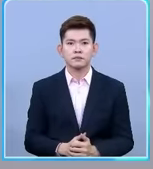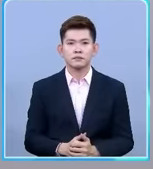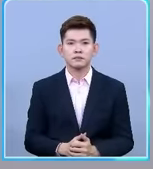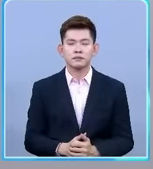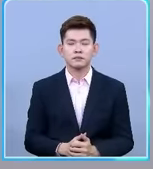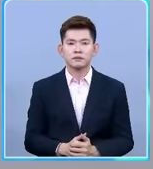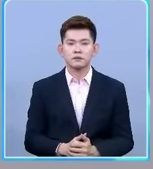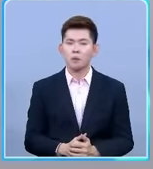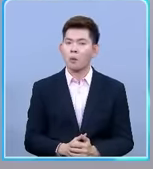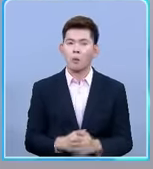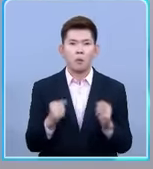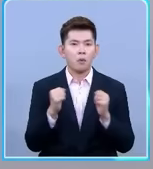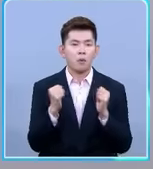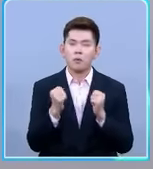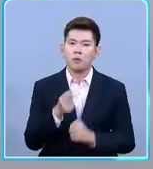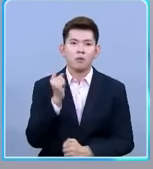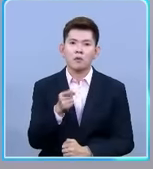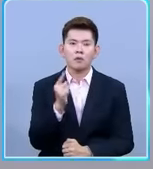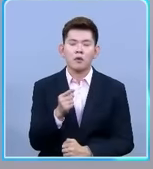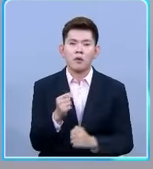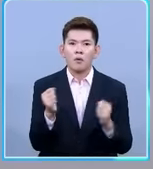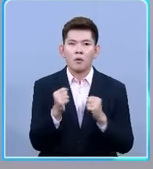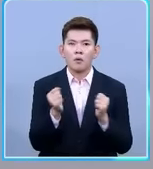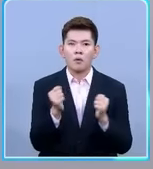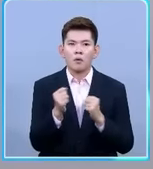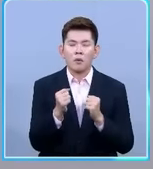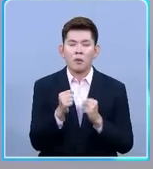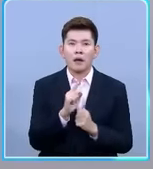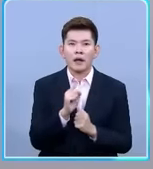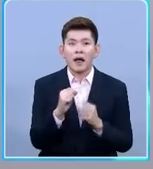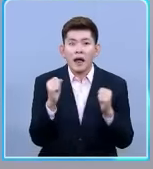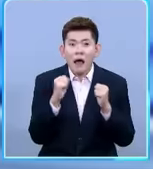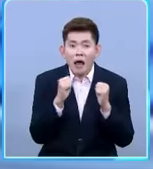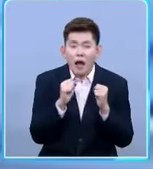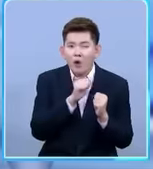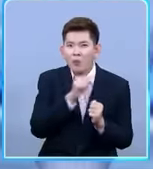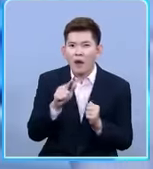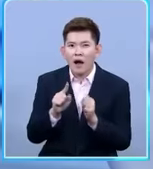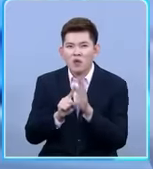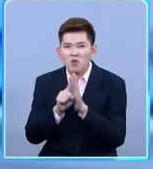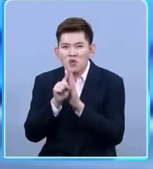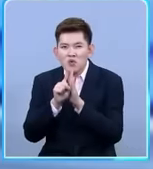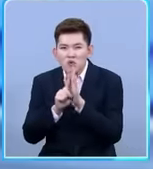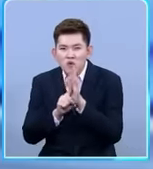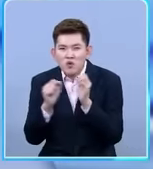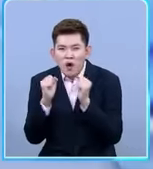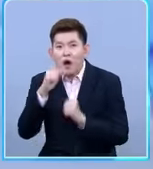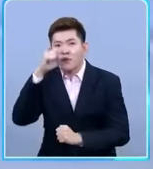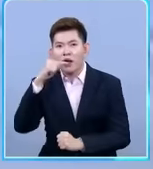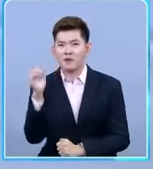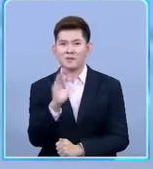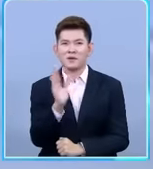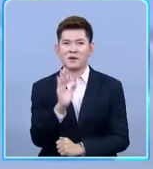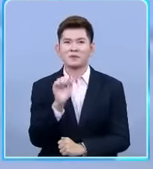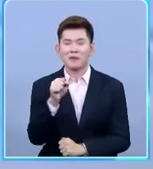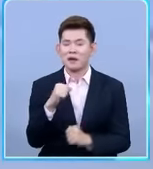หนาวแน่นอนคือหนาวกว่าหน้าหนาวเมืองไทยไหมล่ะ เออไม่ต้องรอความกดอากาศต่ำใช่ไหมลงมา